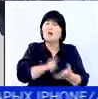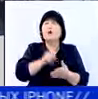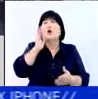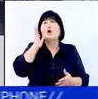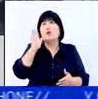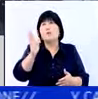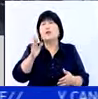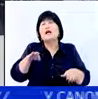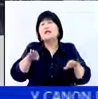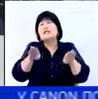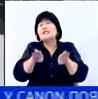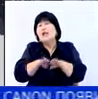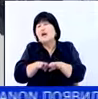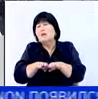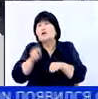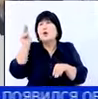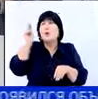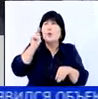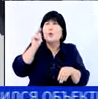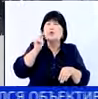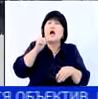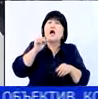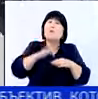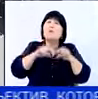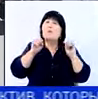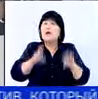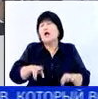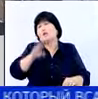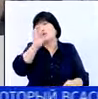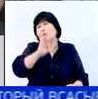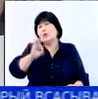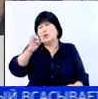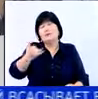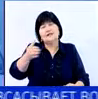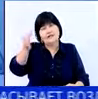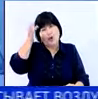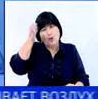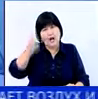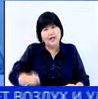будут совмещать учебу, практику, теорию с наукой.